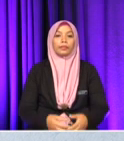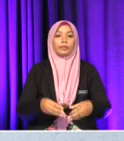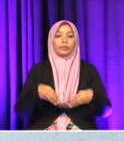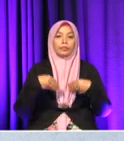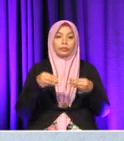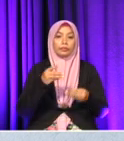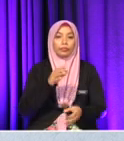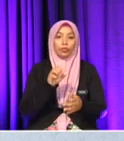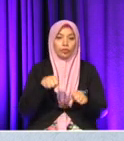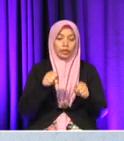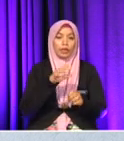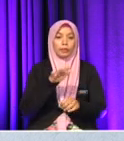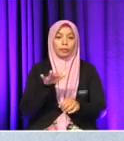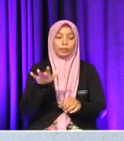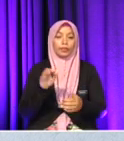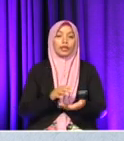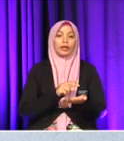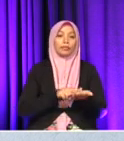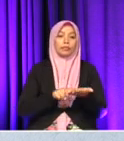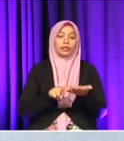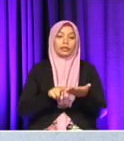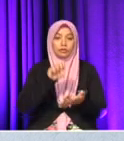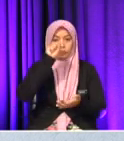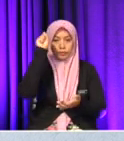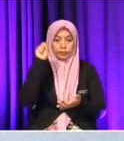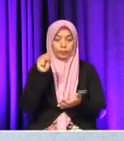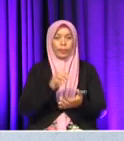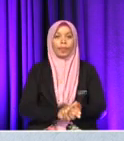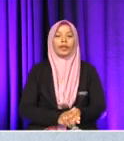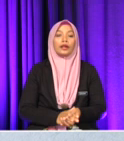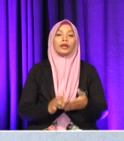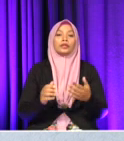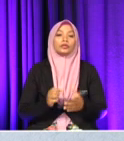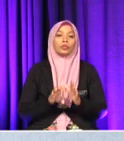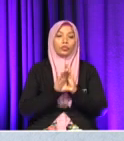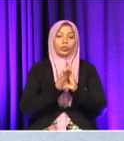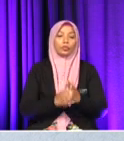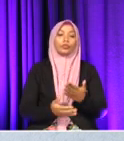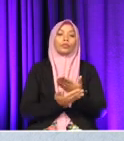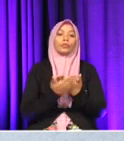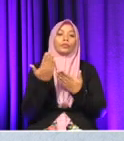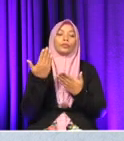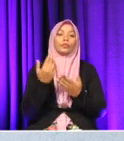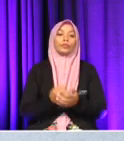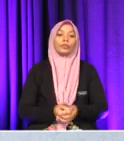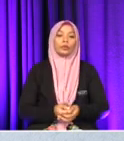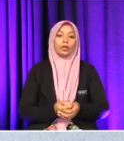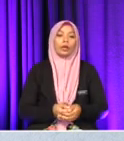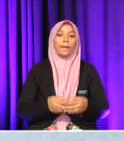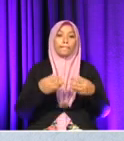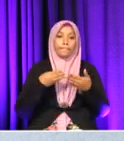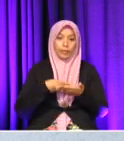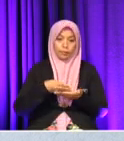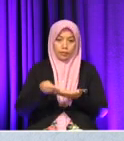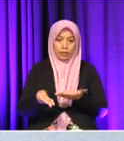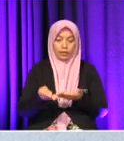menegakkan ingatan dinamo peniagaan kepada pelanggan memudahkan para pelanggan mengenali produk atau perhematan